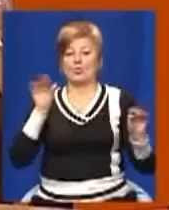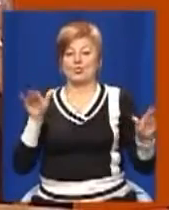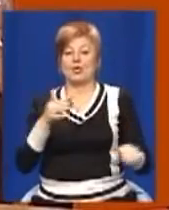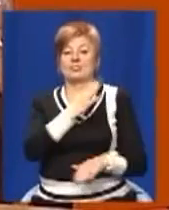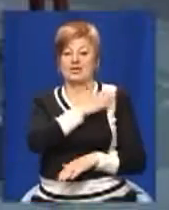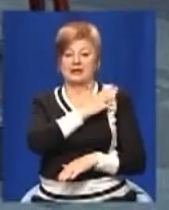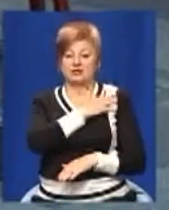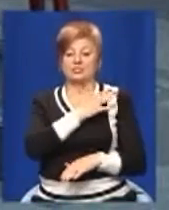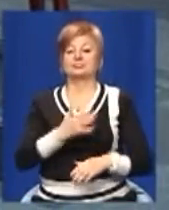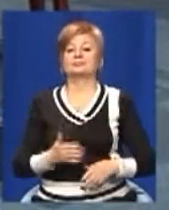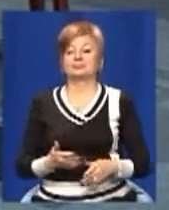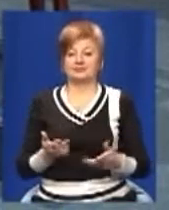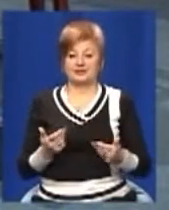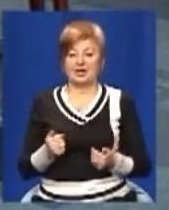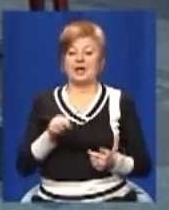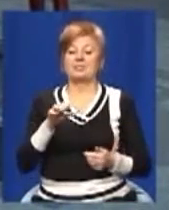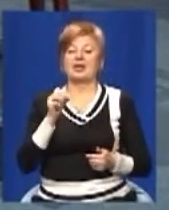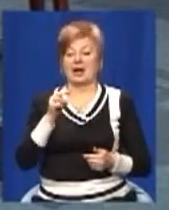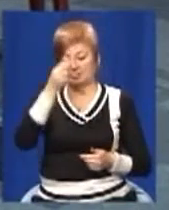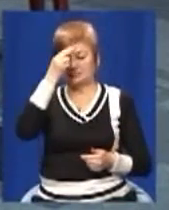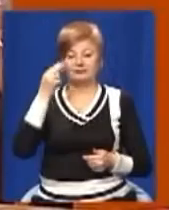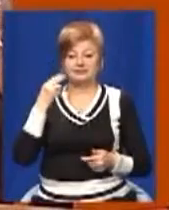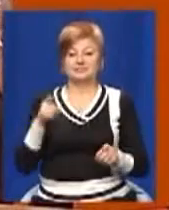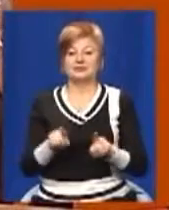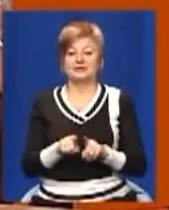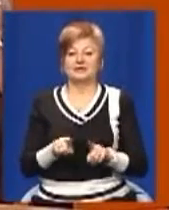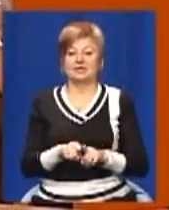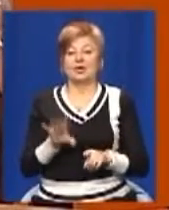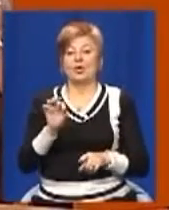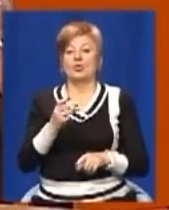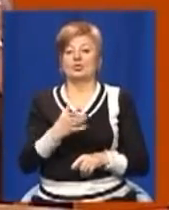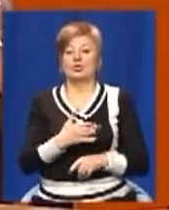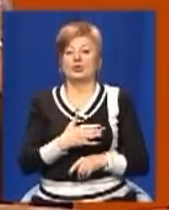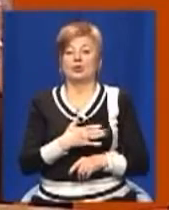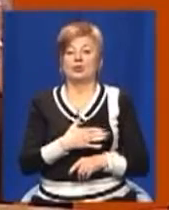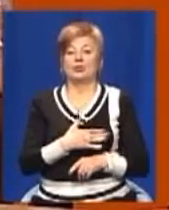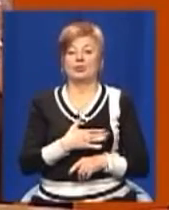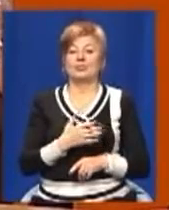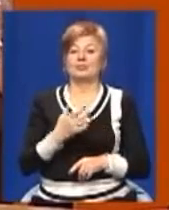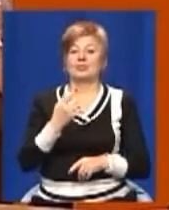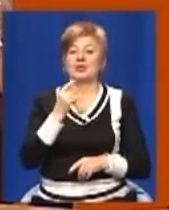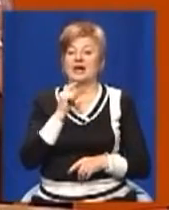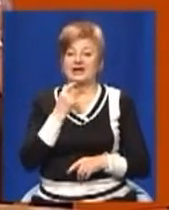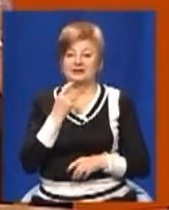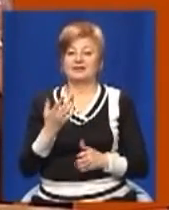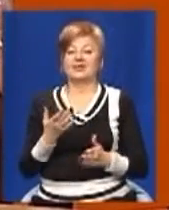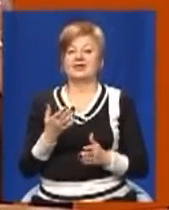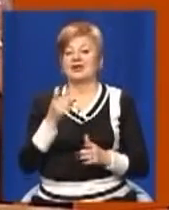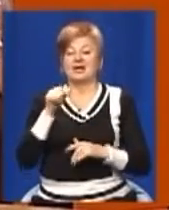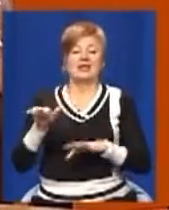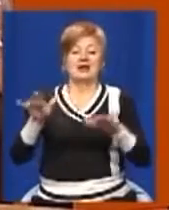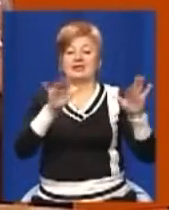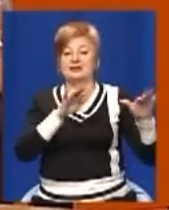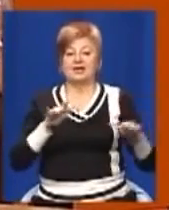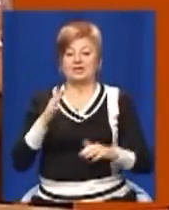плечі. Так? Ну, он добре. Він дуже полюбляв ракетку і стойку. Він завжди літав